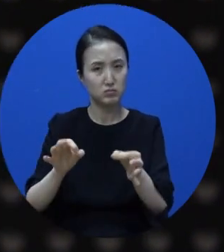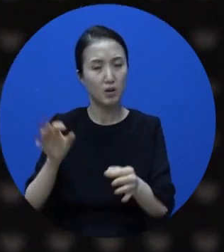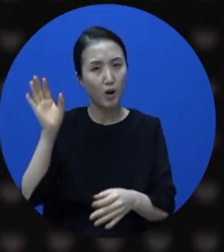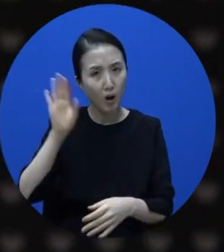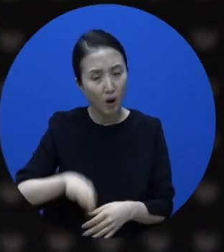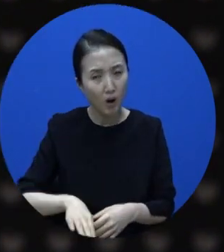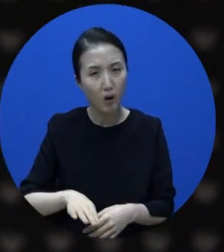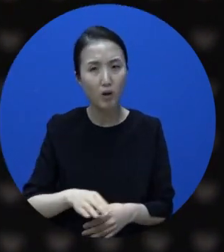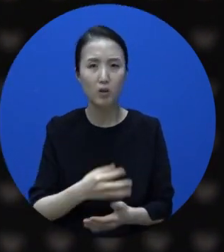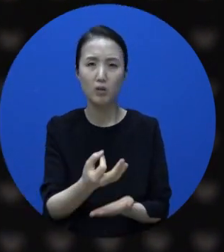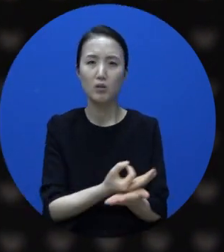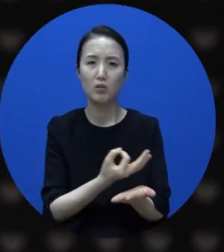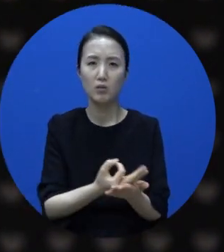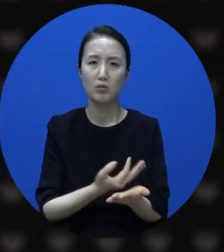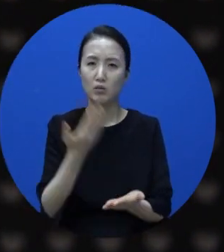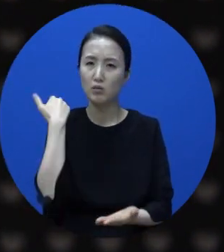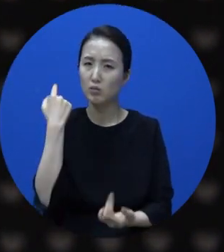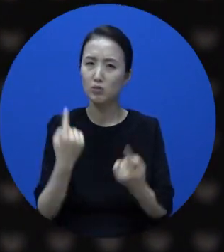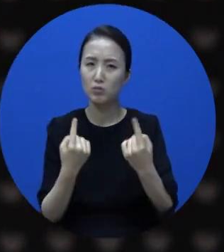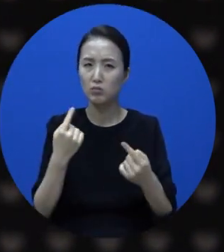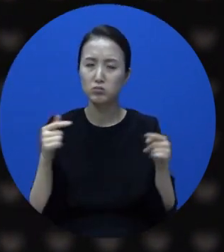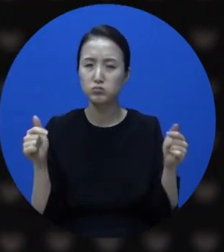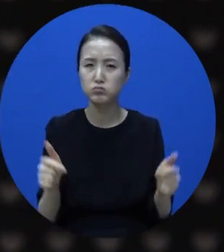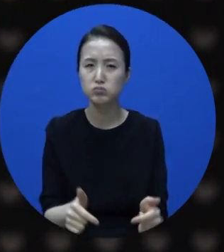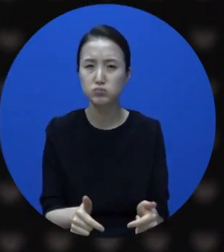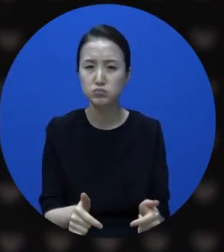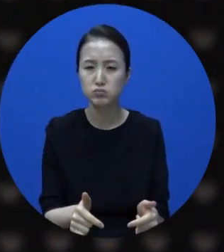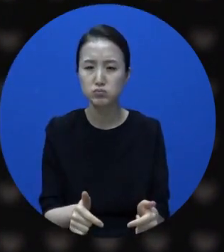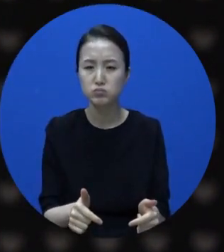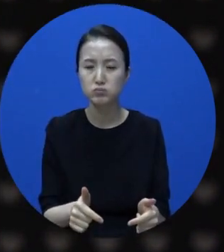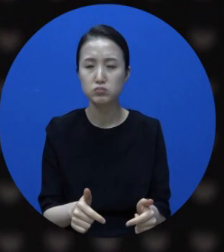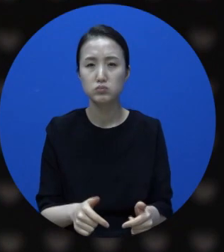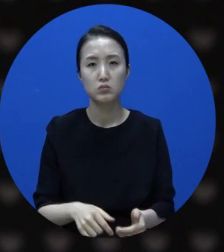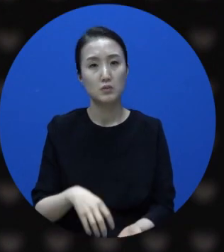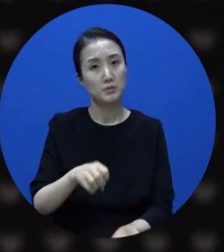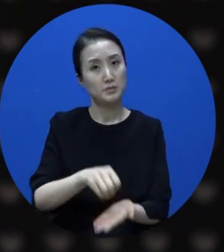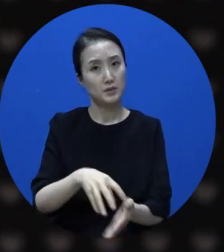함께 일하고 있습니다 근데 매출액이 안들어요